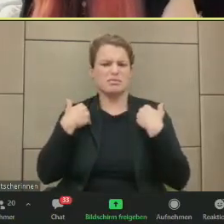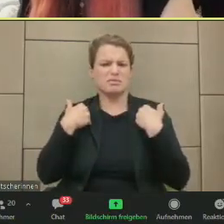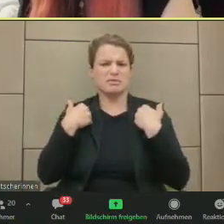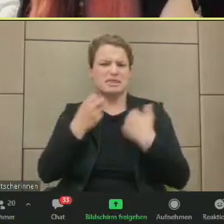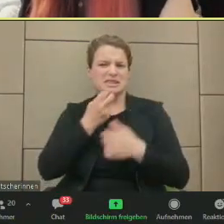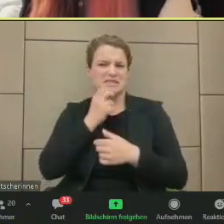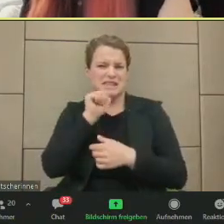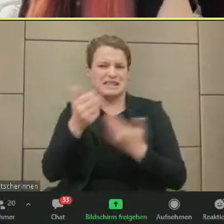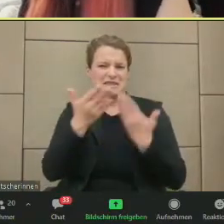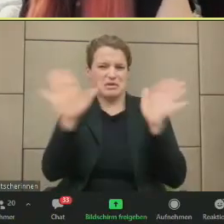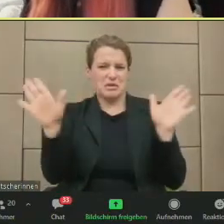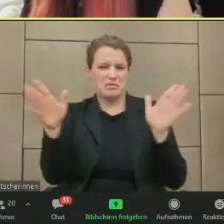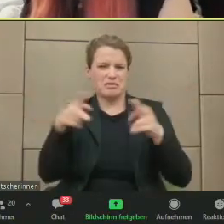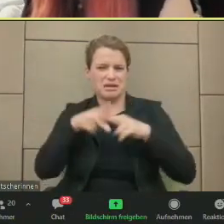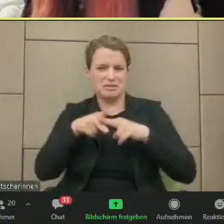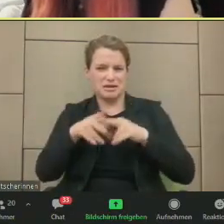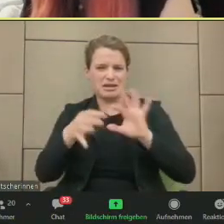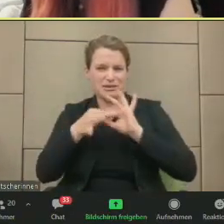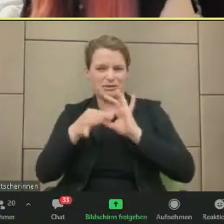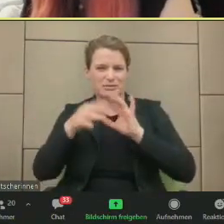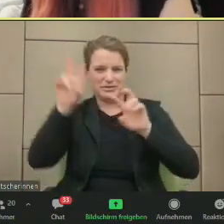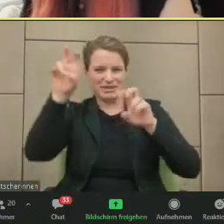sprechen.